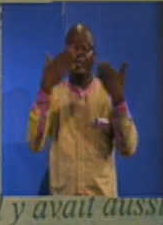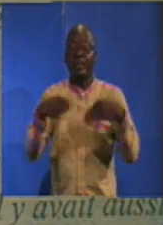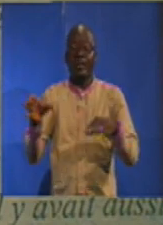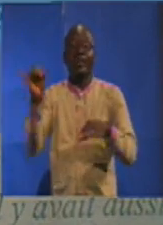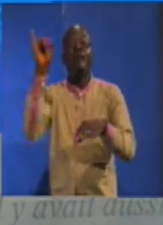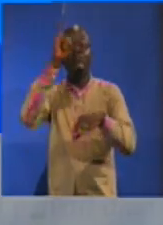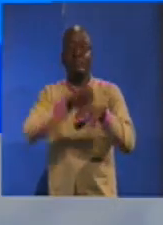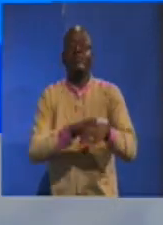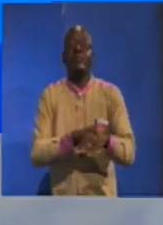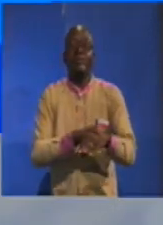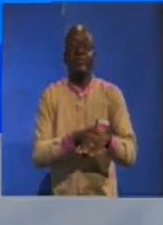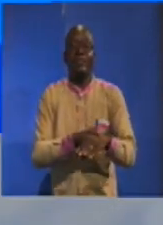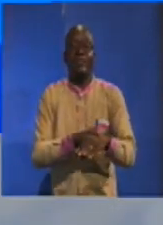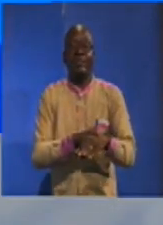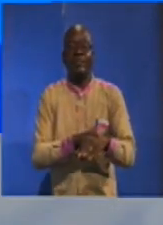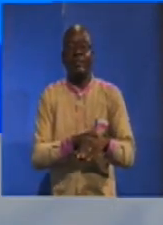intronisé.